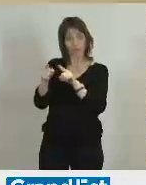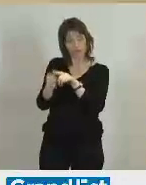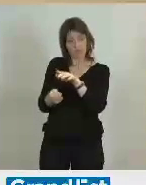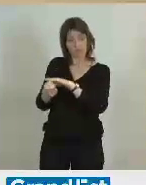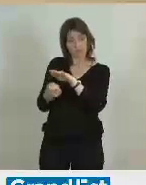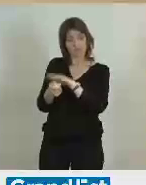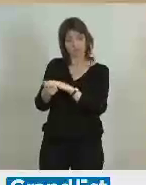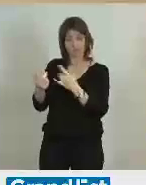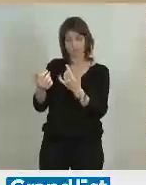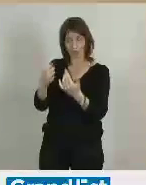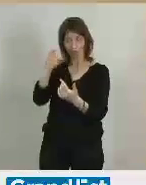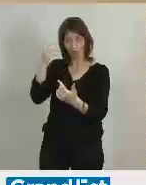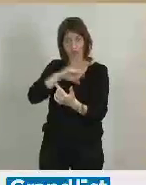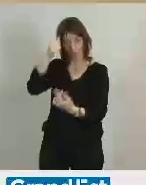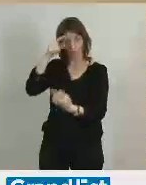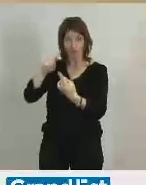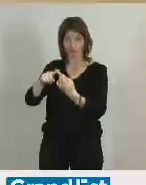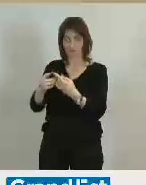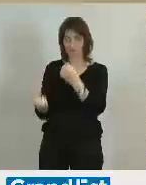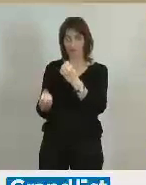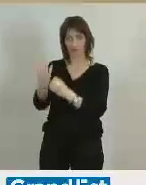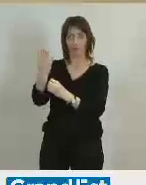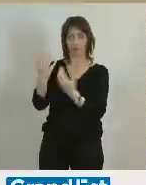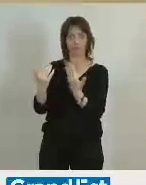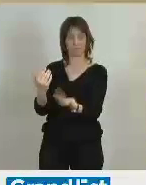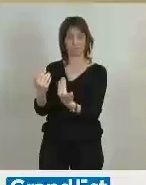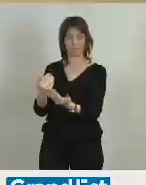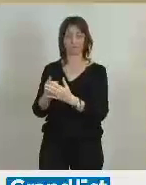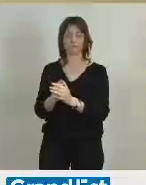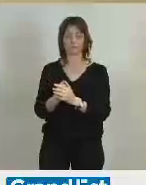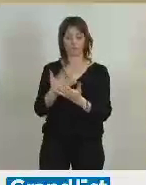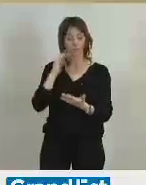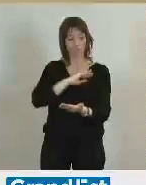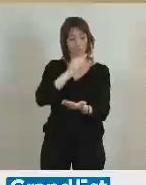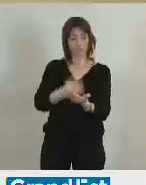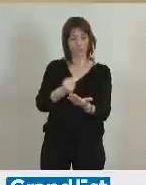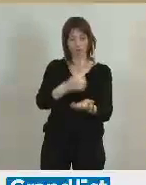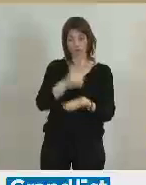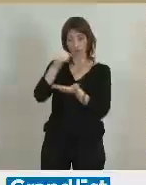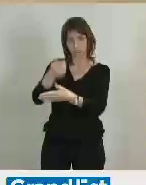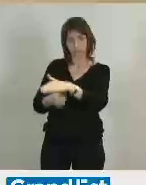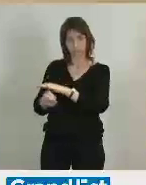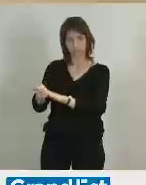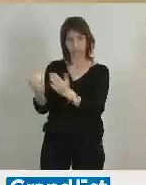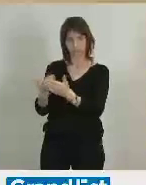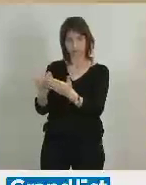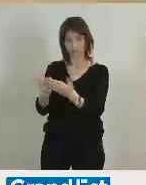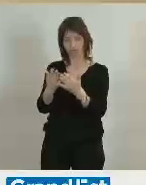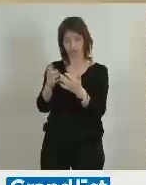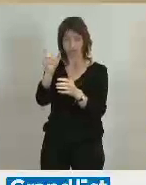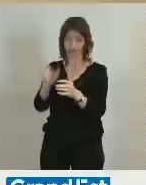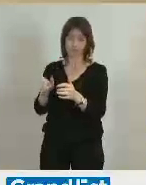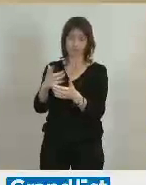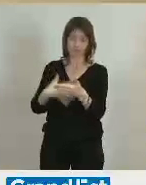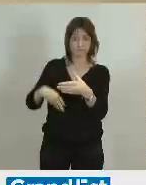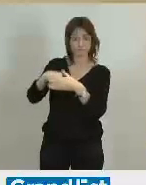comme objectif de générer des innovations. J'ai parlé d'ambition. Eh bien, ce fonds financera des projets qui reflèteront les ambitions des acteurs scientifiques de la région et leur